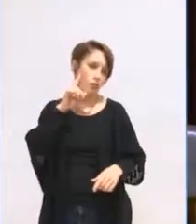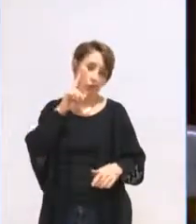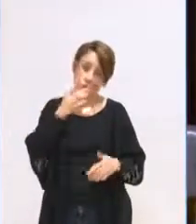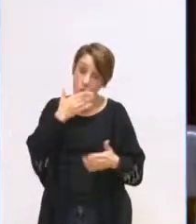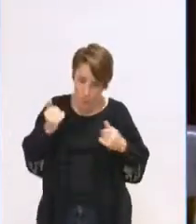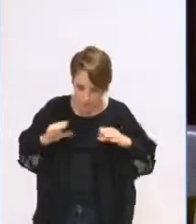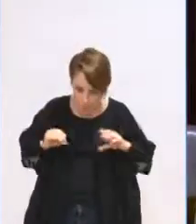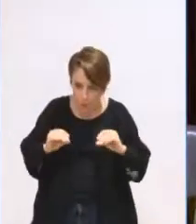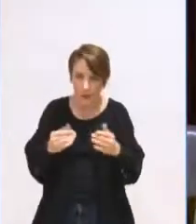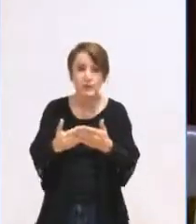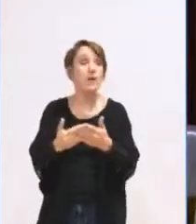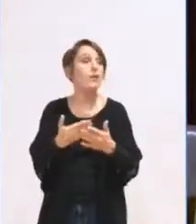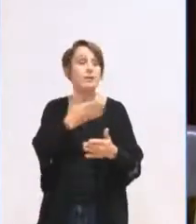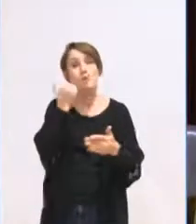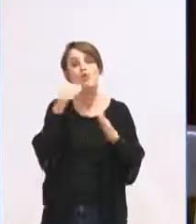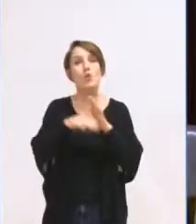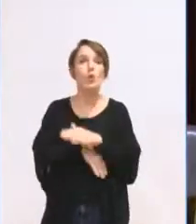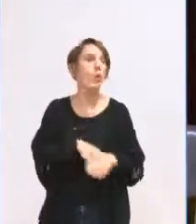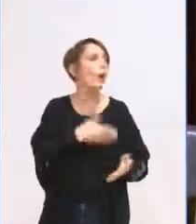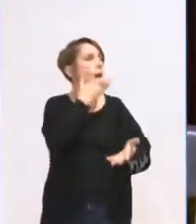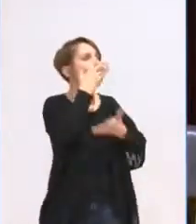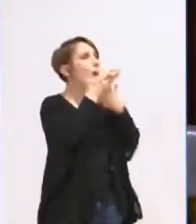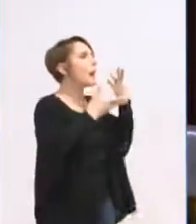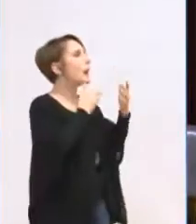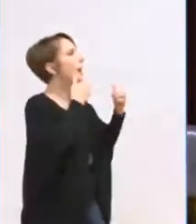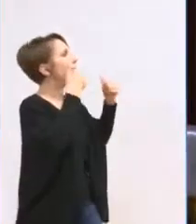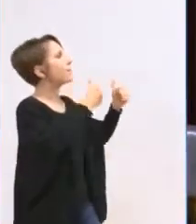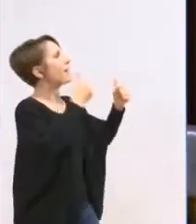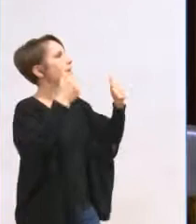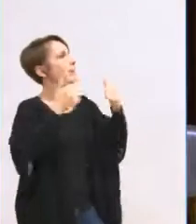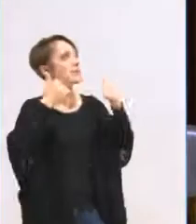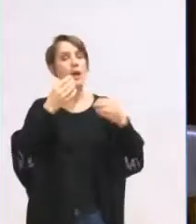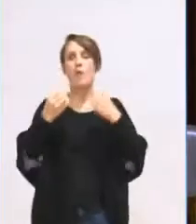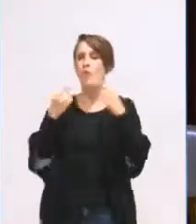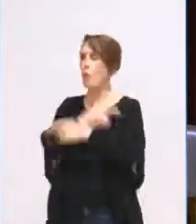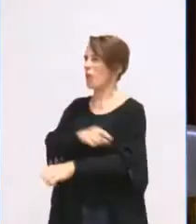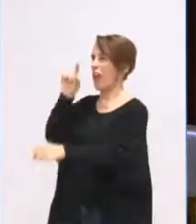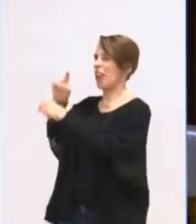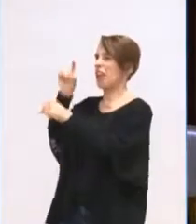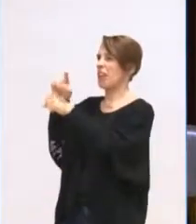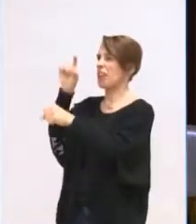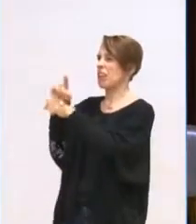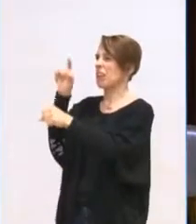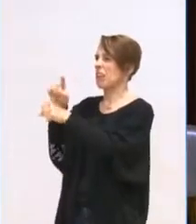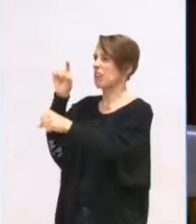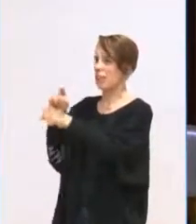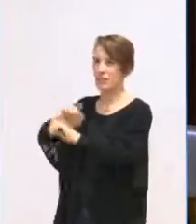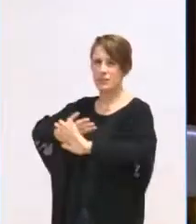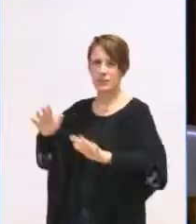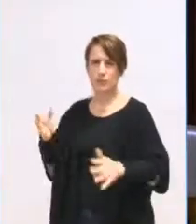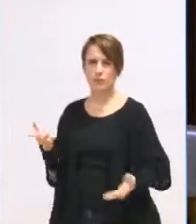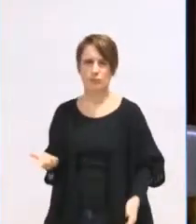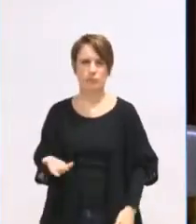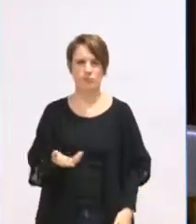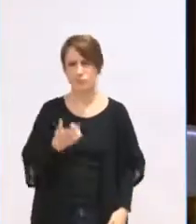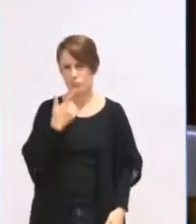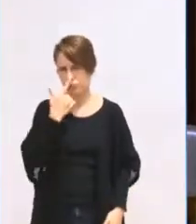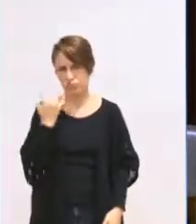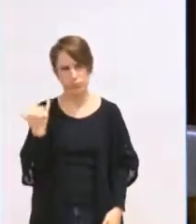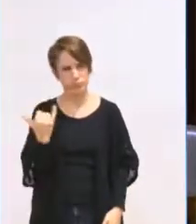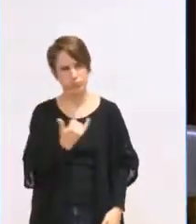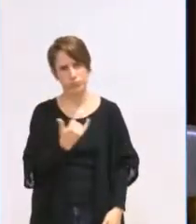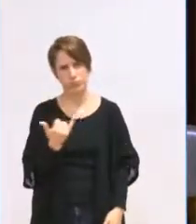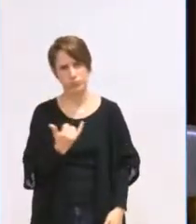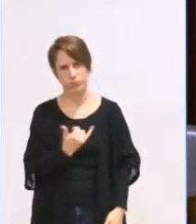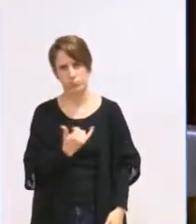de glorification permanente, soit dans une critique pour la critique. Et je termine là-dessus pour vous dire ce que j'ai